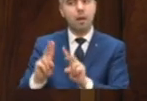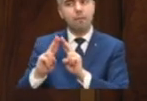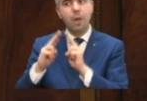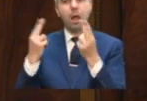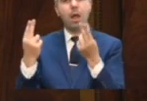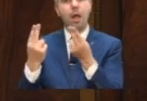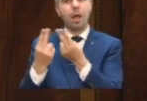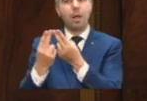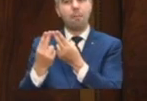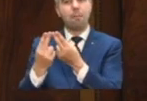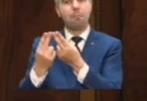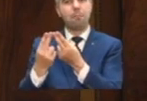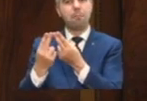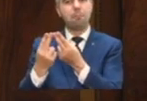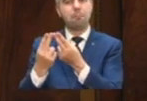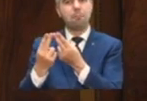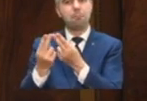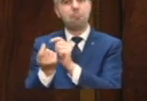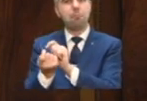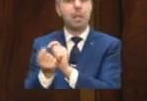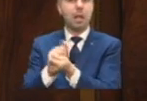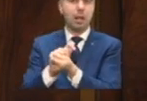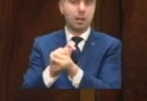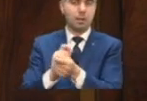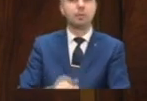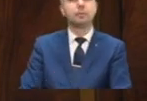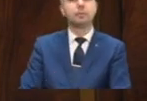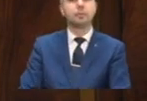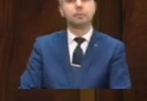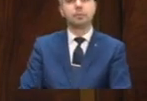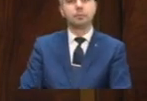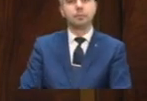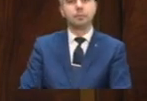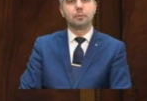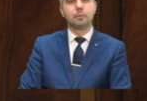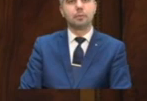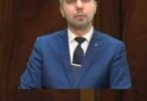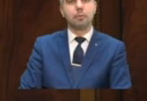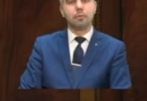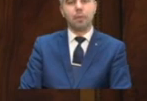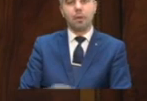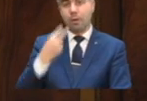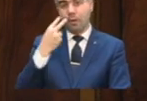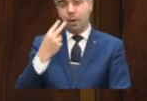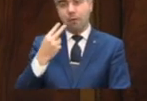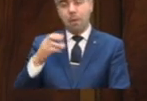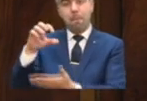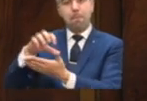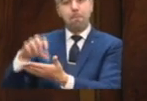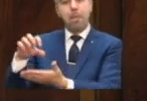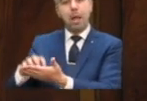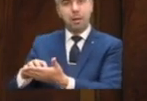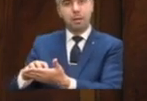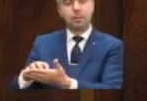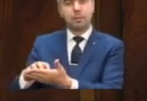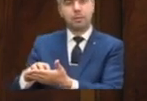العالم غادي يتغير. لماذا غادي يتغير؟ غادي يتغير لأن كنشوفوا أن البلدان لا